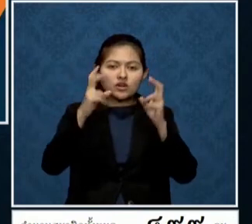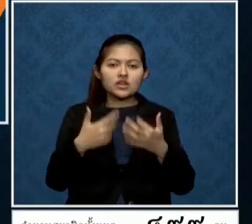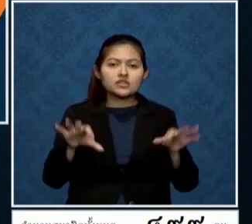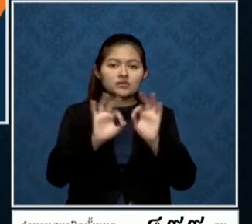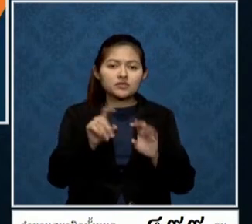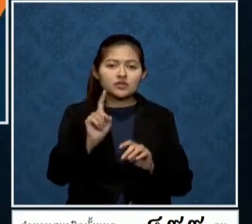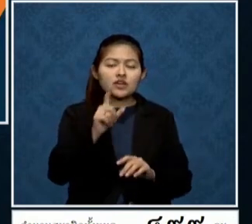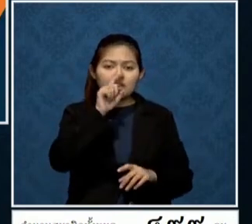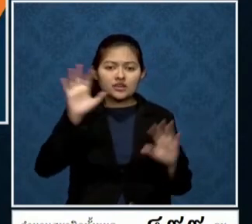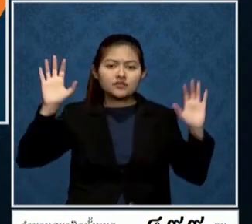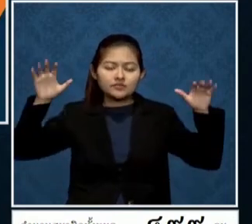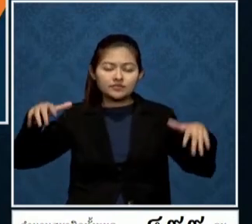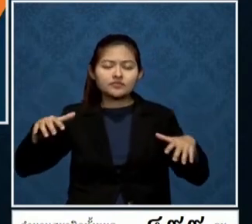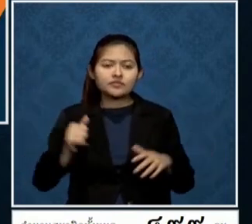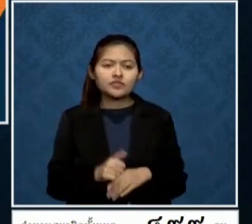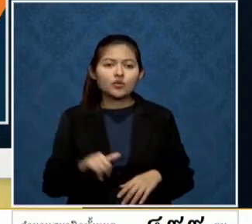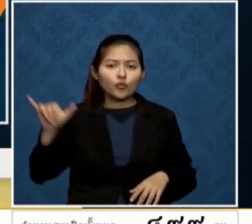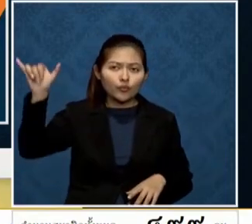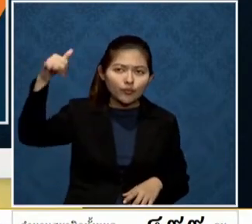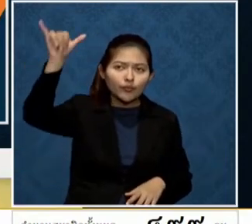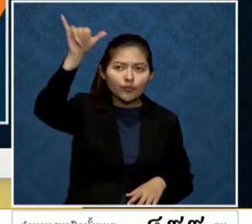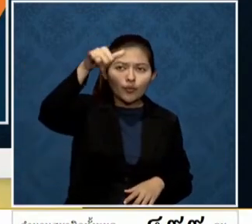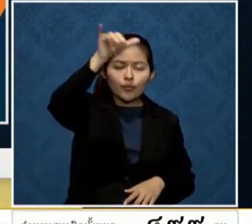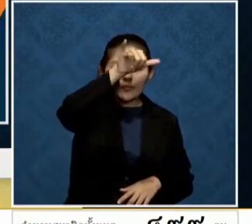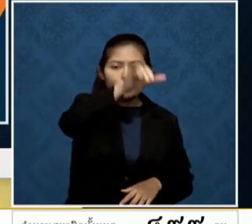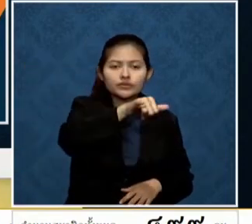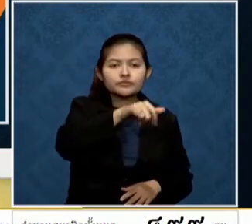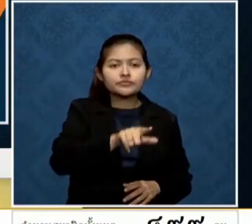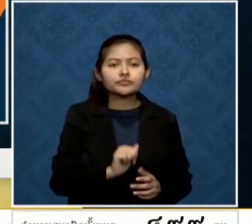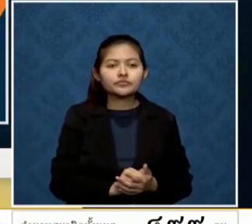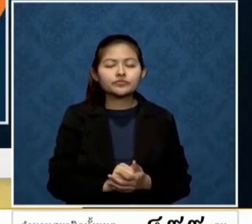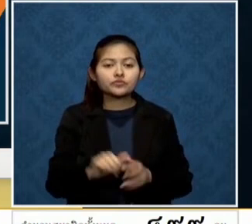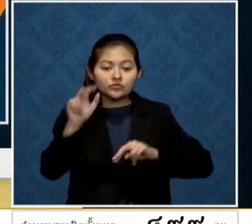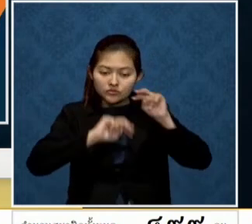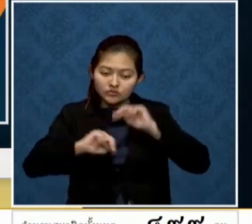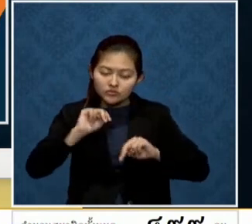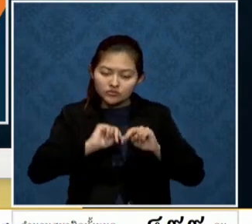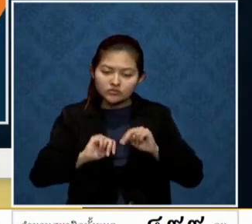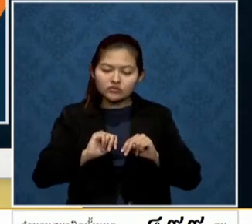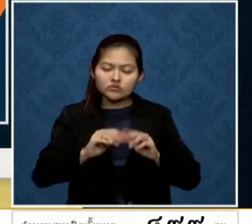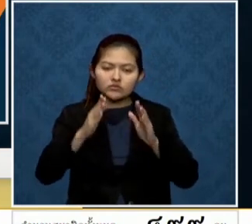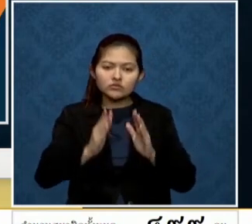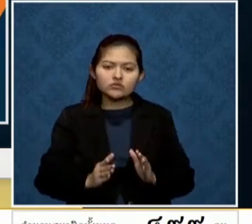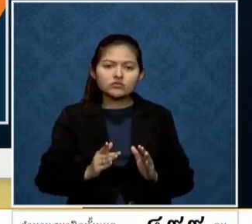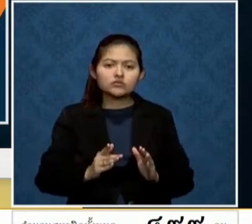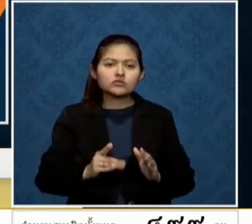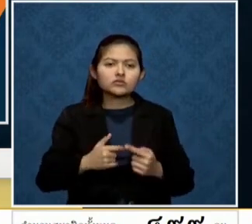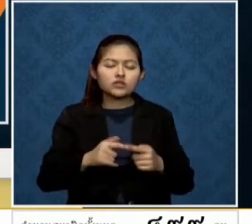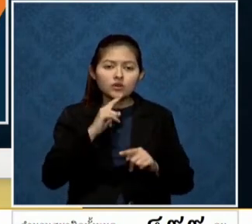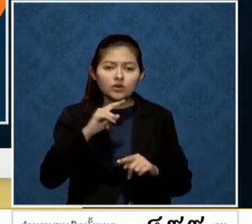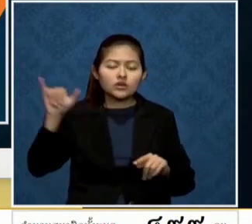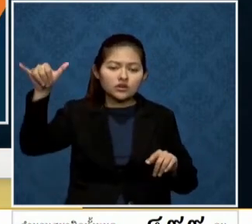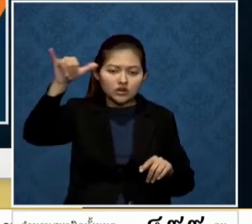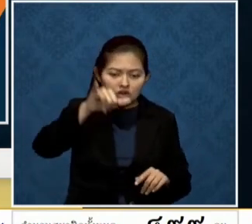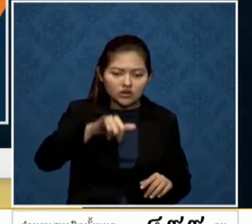ที่เหยี่ยวคือนักล่าสูงสุดในระบบนิเวศเป็นผู้ควบคุมประชากรนกพิราบแต่ถ้าเหยี่ยว